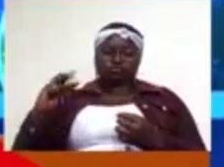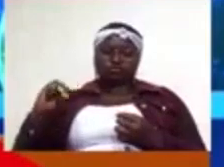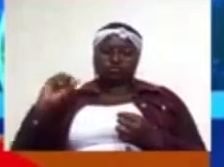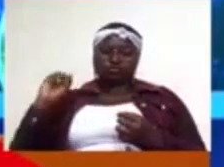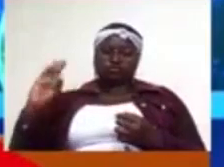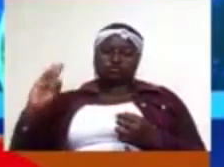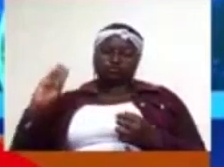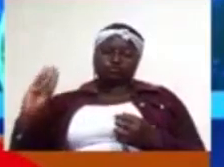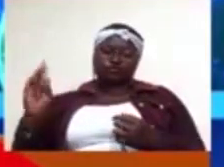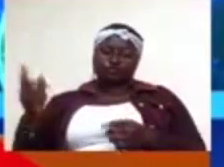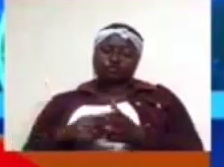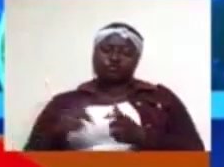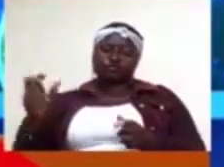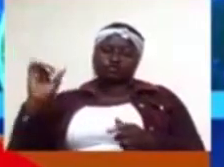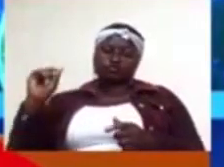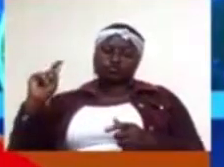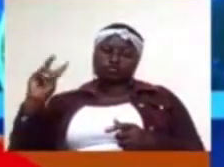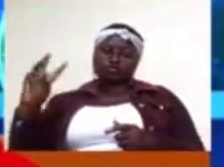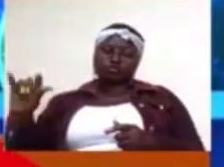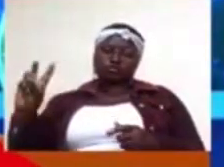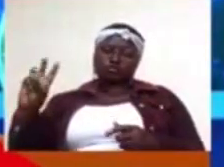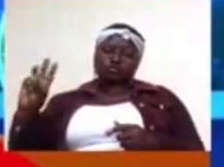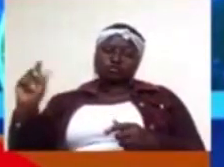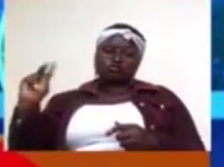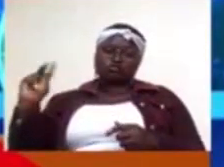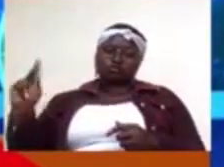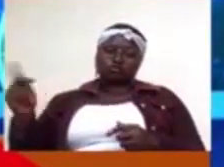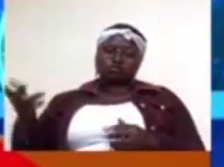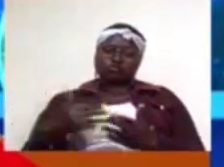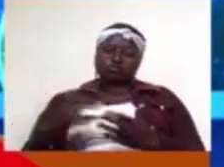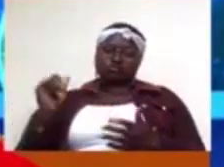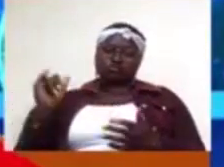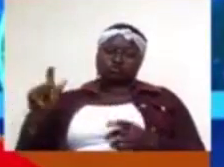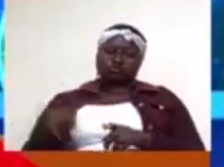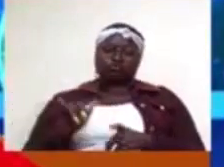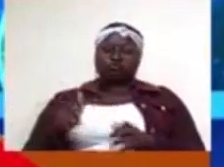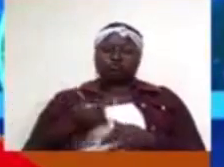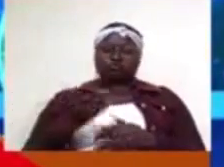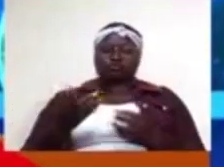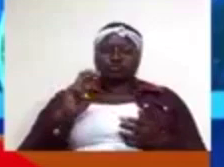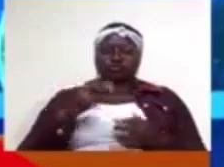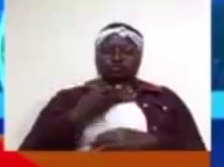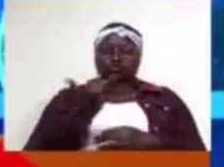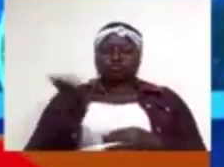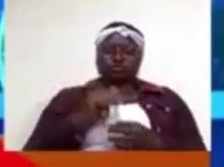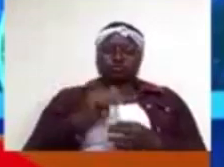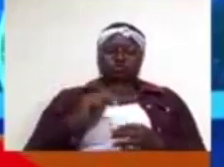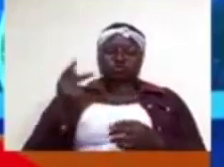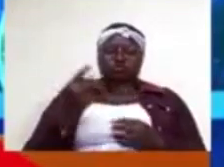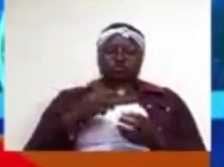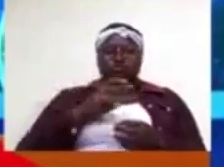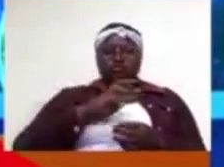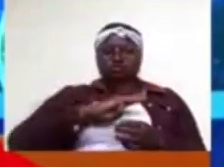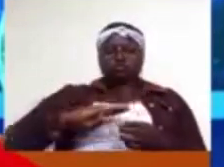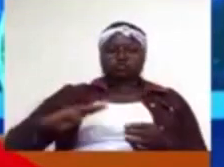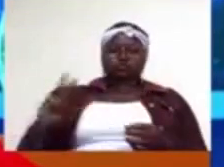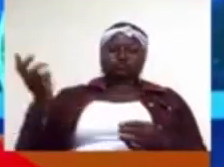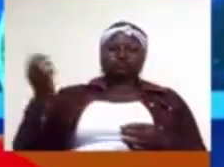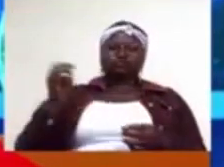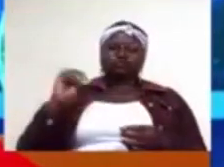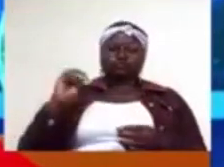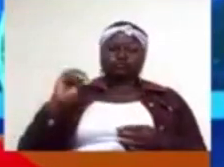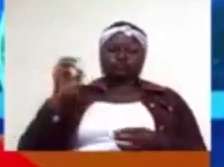ukinyaniria aricio Facebook, Twitter, Instagram, TikTok au domwe na YouTube ni Utana TV na we ulija waitoga cia bururi wa